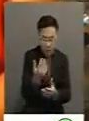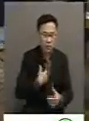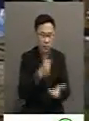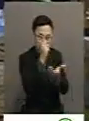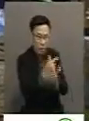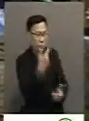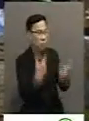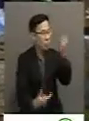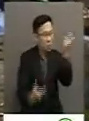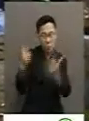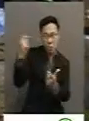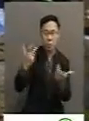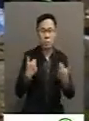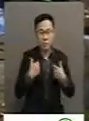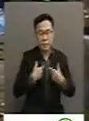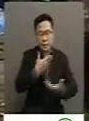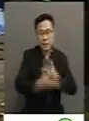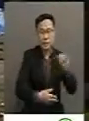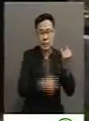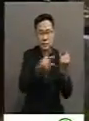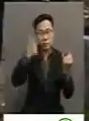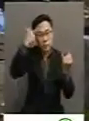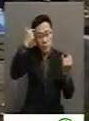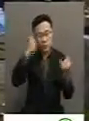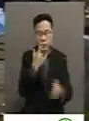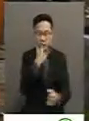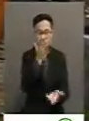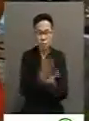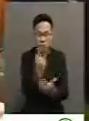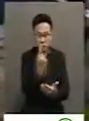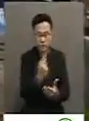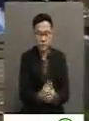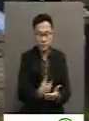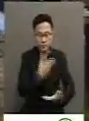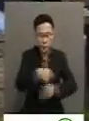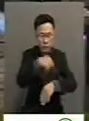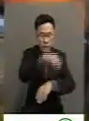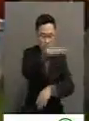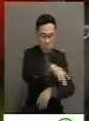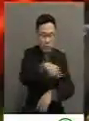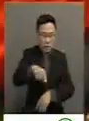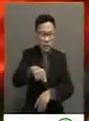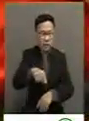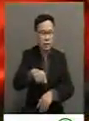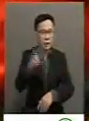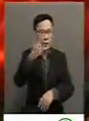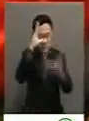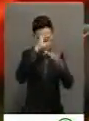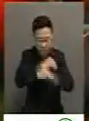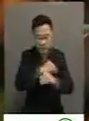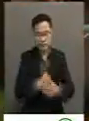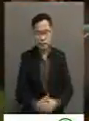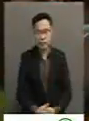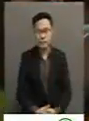ายรูปเซลฟี่กันด้วยนะครับขายวันจันทร์ถึงวันเสาร์นะครับใครอยากทานนี่ไปกันได้นะครับขายกันตั้งแต่ 5:00 น.จนถึงเที่ยงคืน